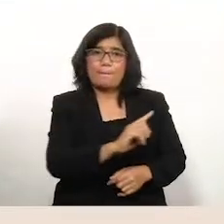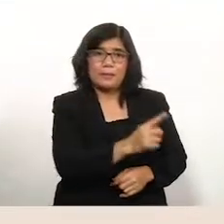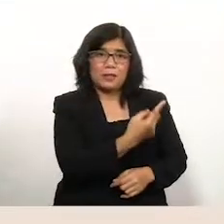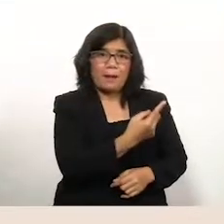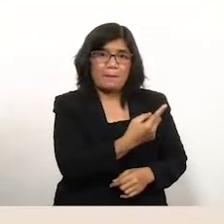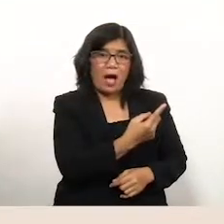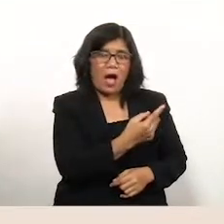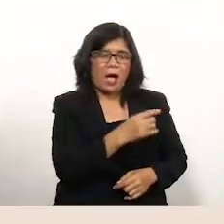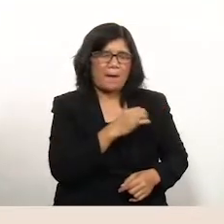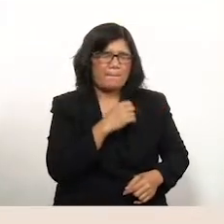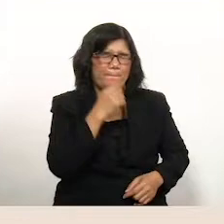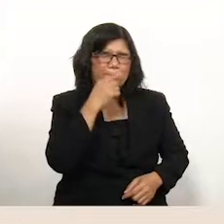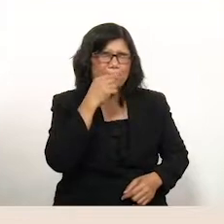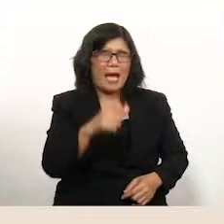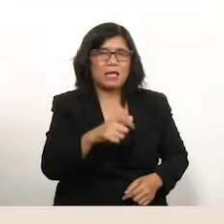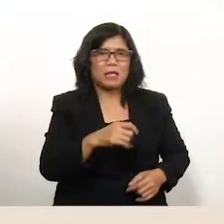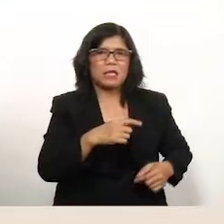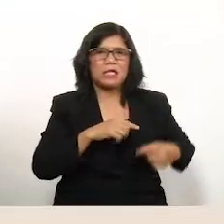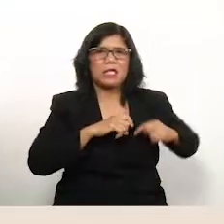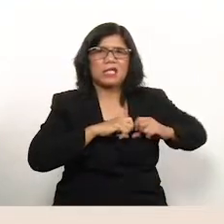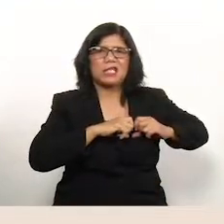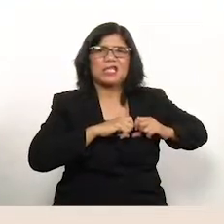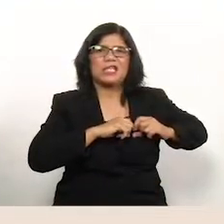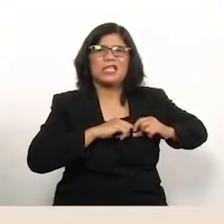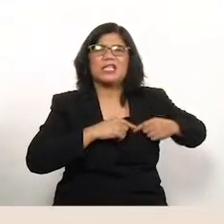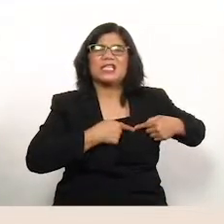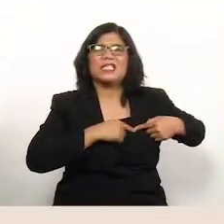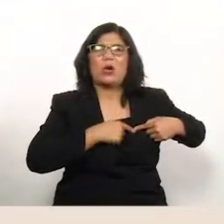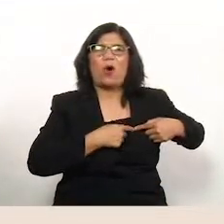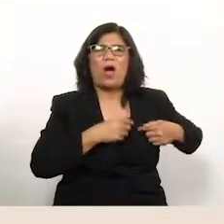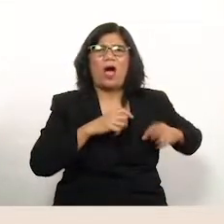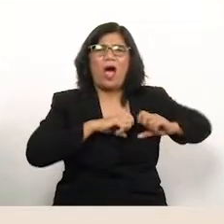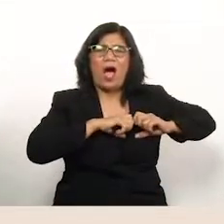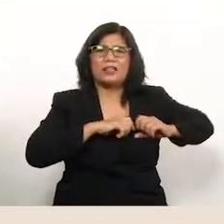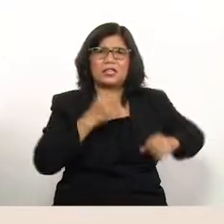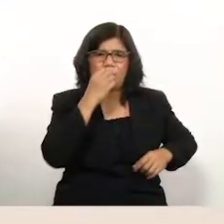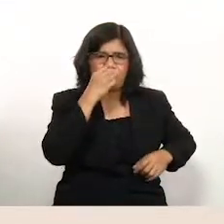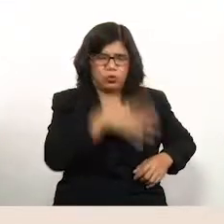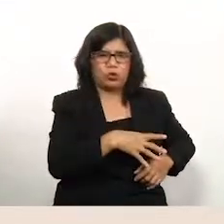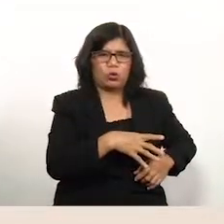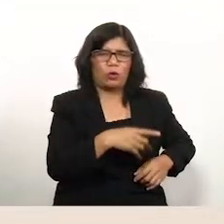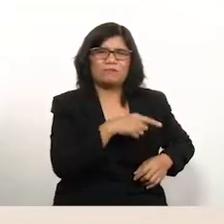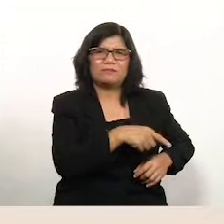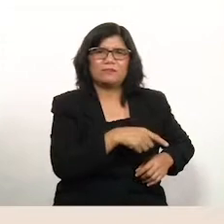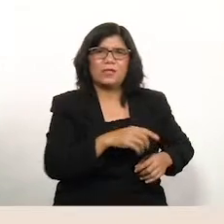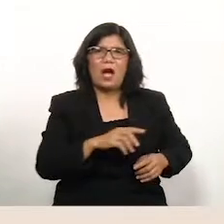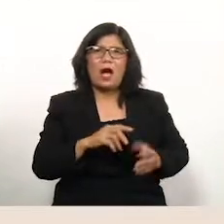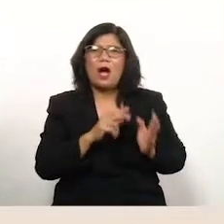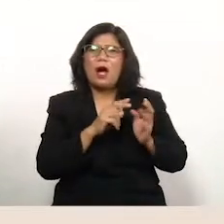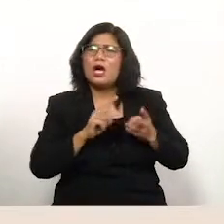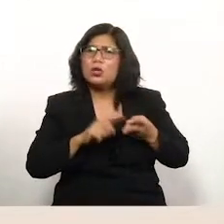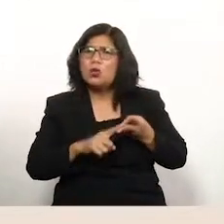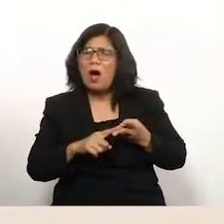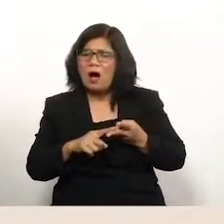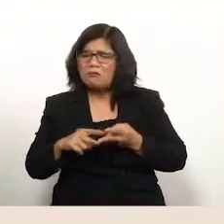pertama akibat kepahitan kecewa dan hati yang busuk saya berinama tapi yang kedua biasa dari orang-orang yang merasa